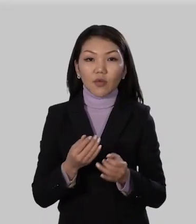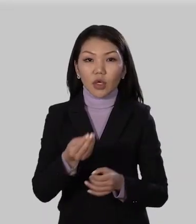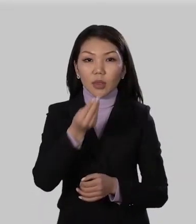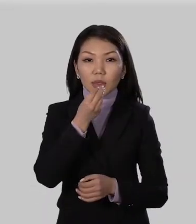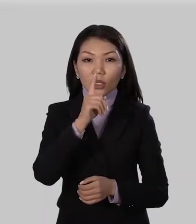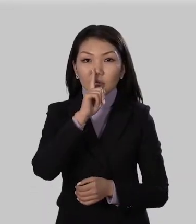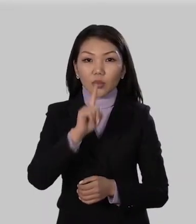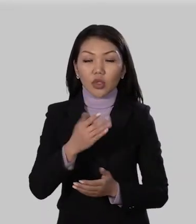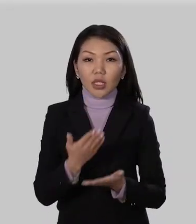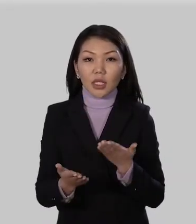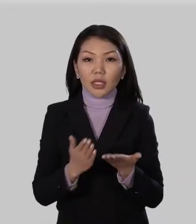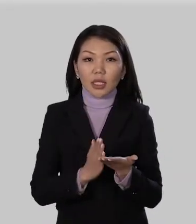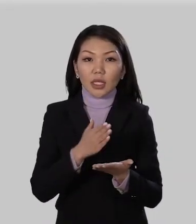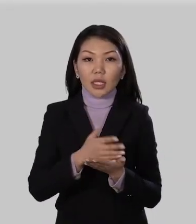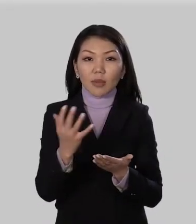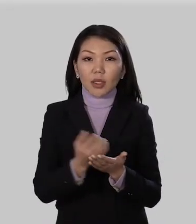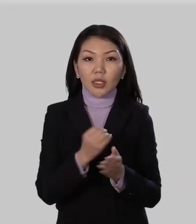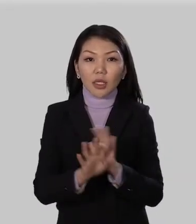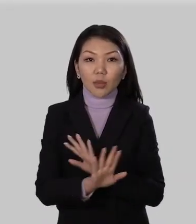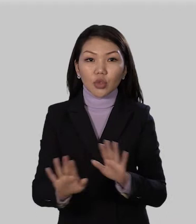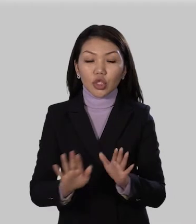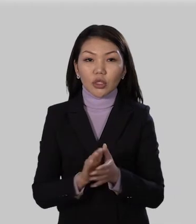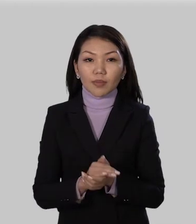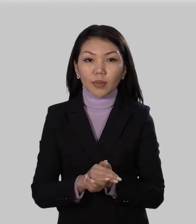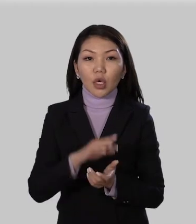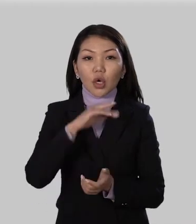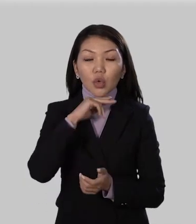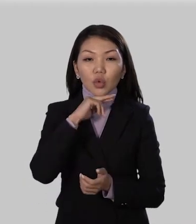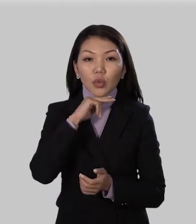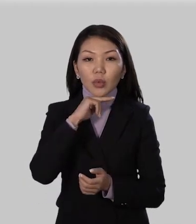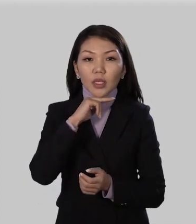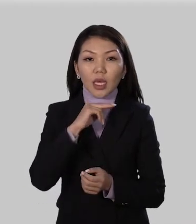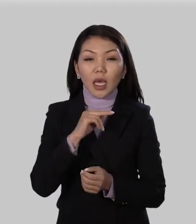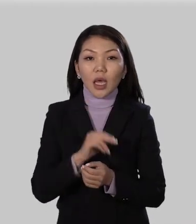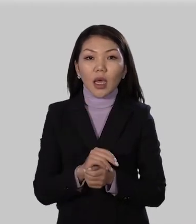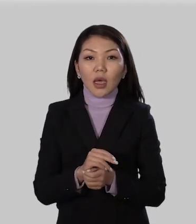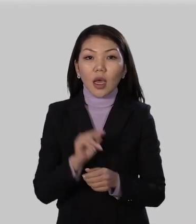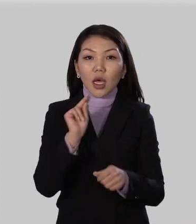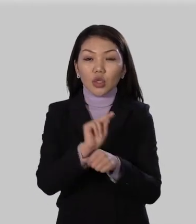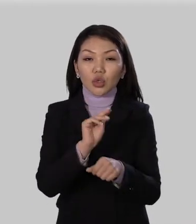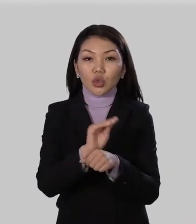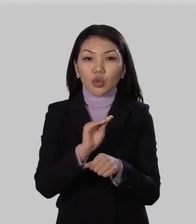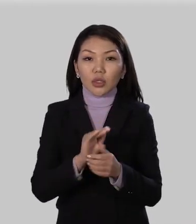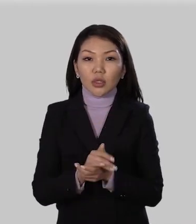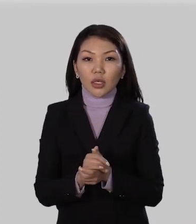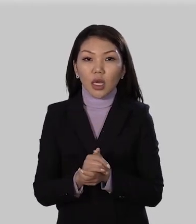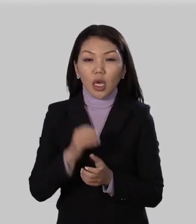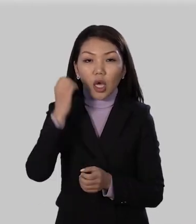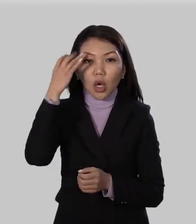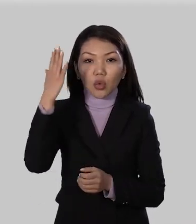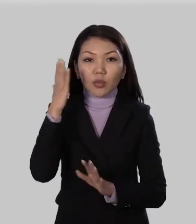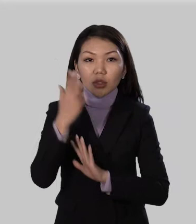разговором сыт не будешь, если хлеба не добудешь. Глупый осудит, а умный